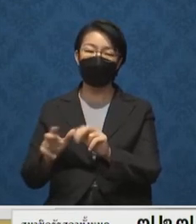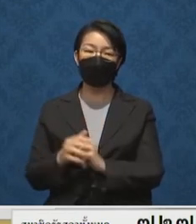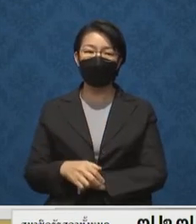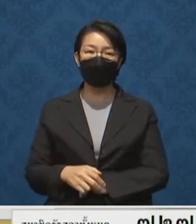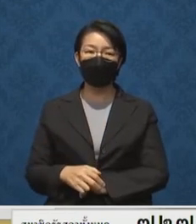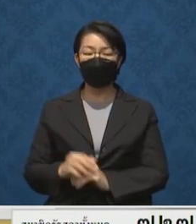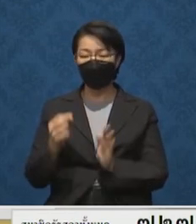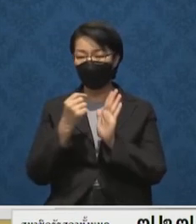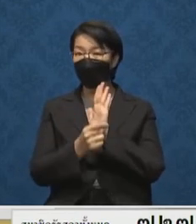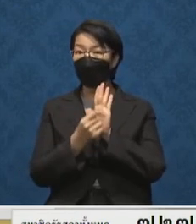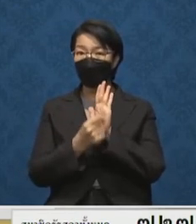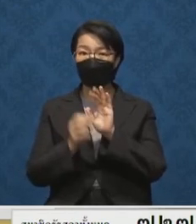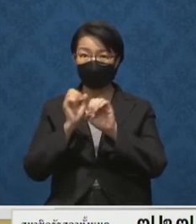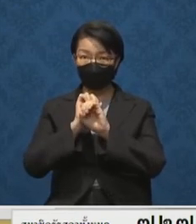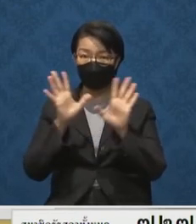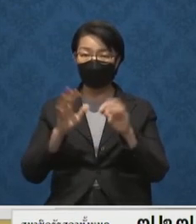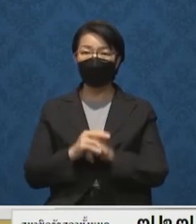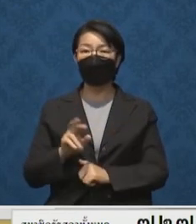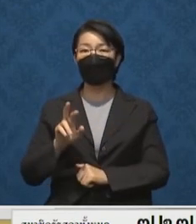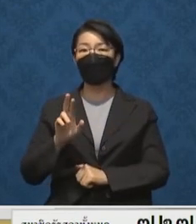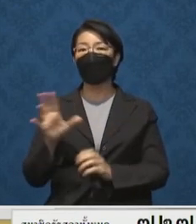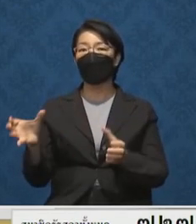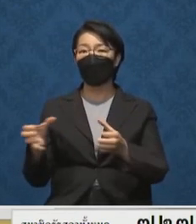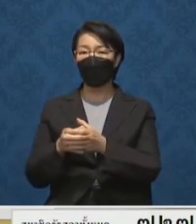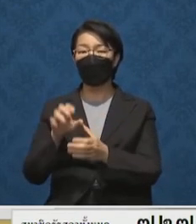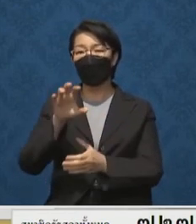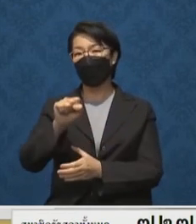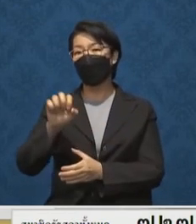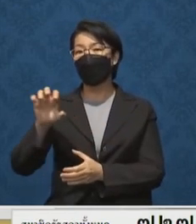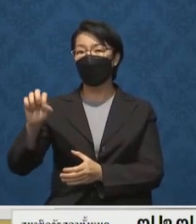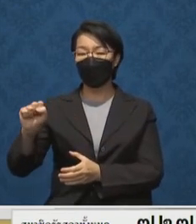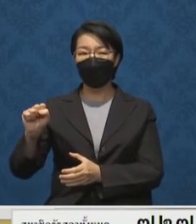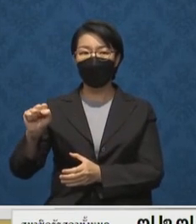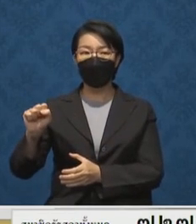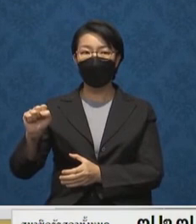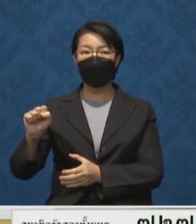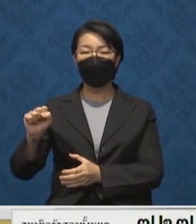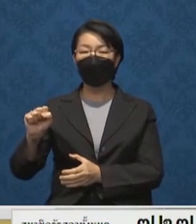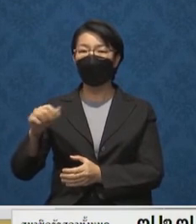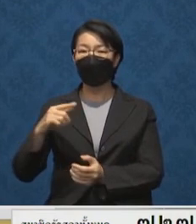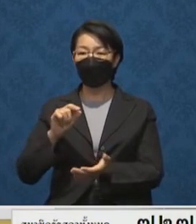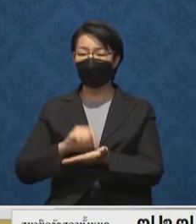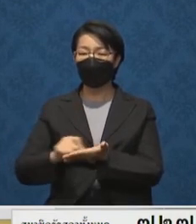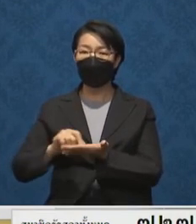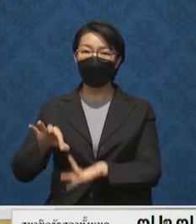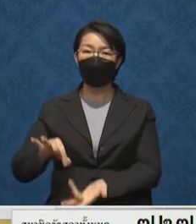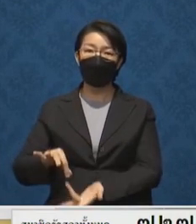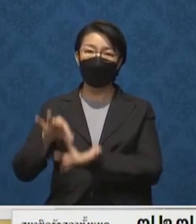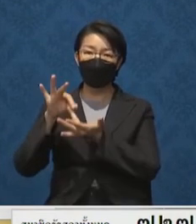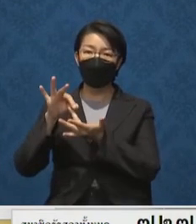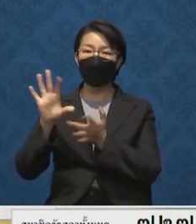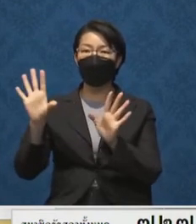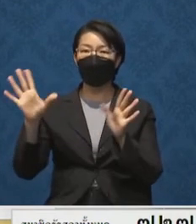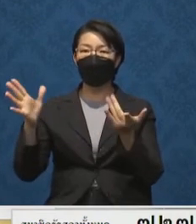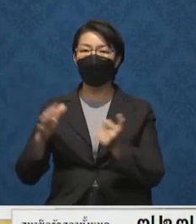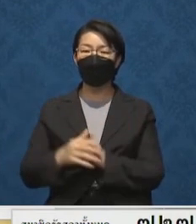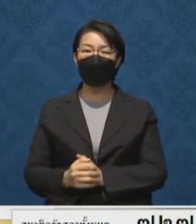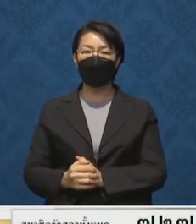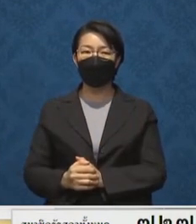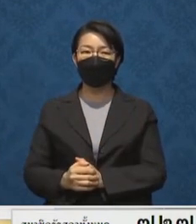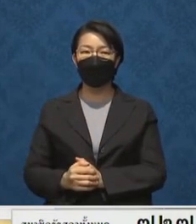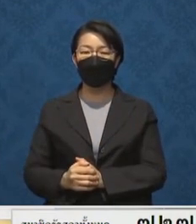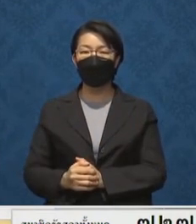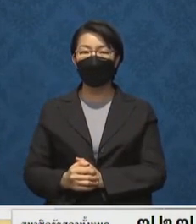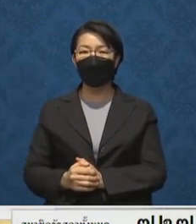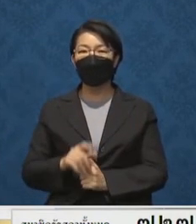ว่าธพากรราศษีณ์เท่านั้นไม่ได้เขียนยกเว้นไ้ในวักสองของมาตรา 159